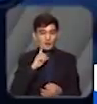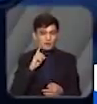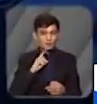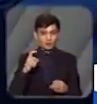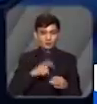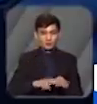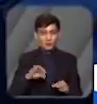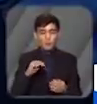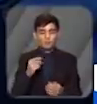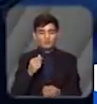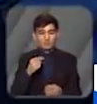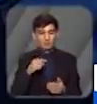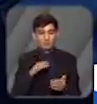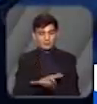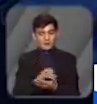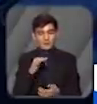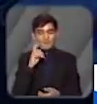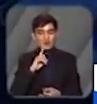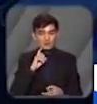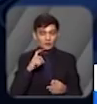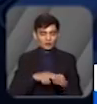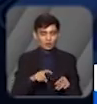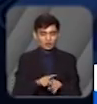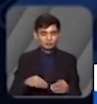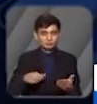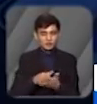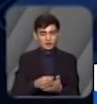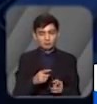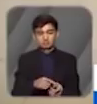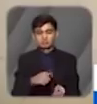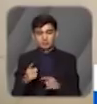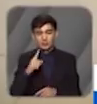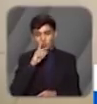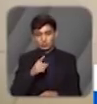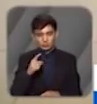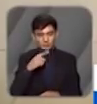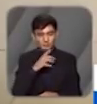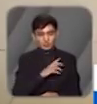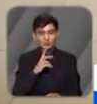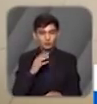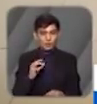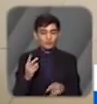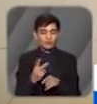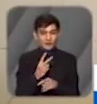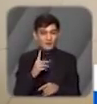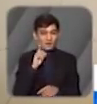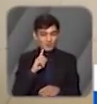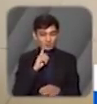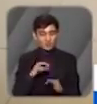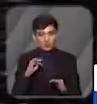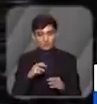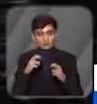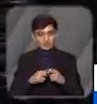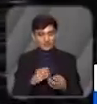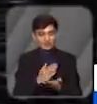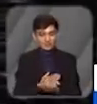тіркеуге қою болса, екіншісі уақытша тіркеуге төленетін төлемдердің уақытын бір жылға созу. Алайда бұл екі нұсқа да әзірге ұсыныс ретінде